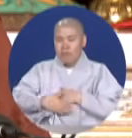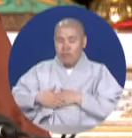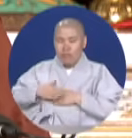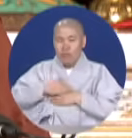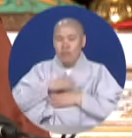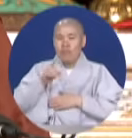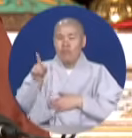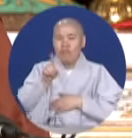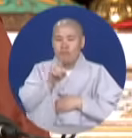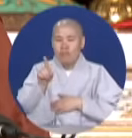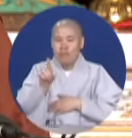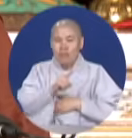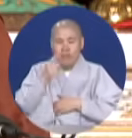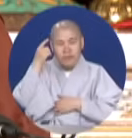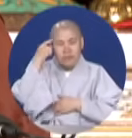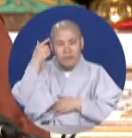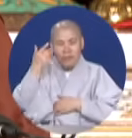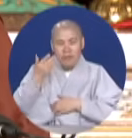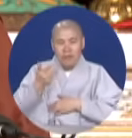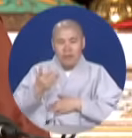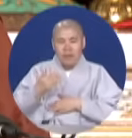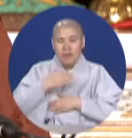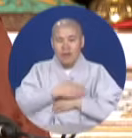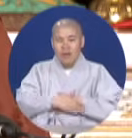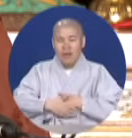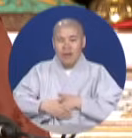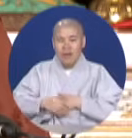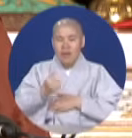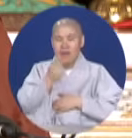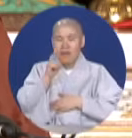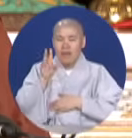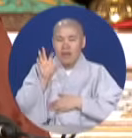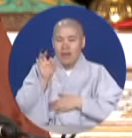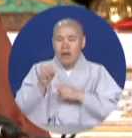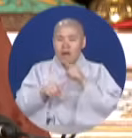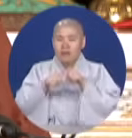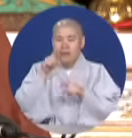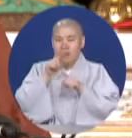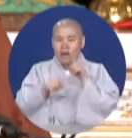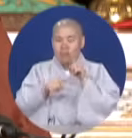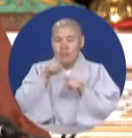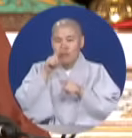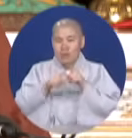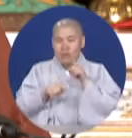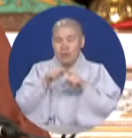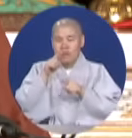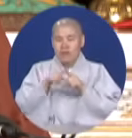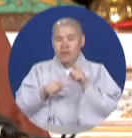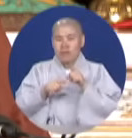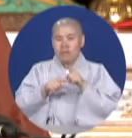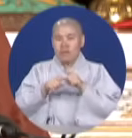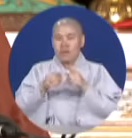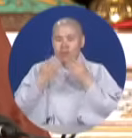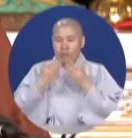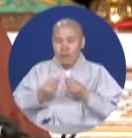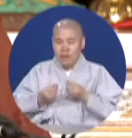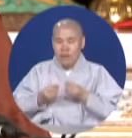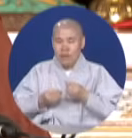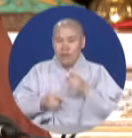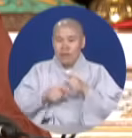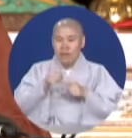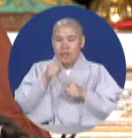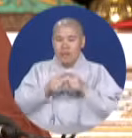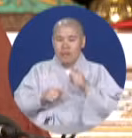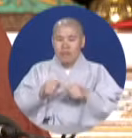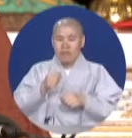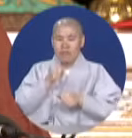뭐냐 이 말이에요. 이게 향목입니다. 이게 향목. 전단향 나무예요. 그 나무는 여기